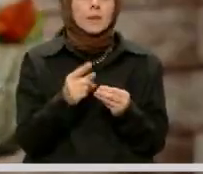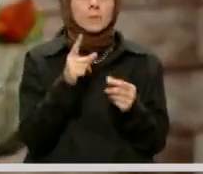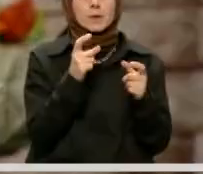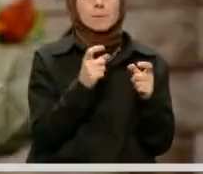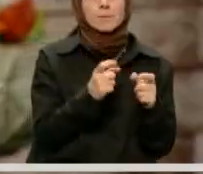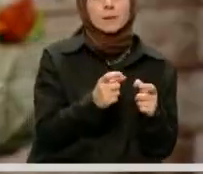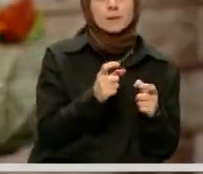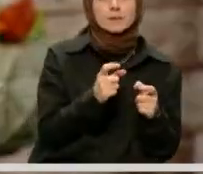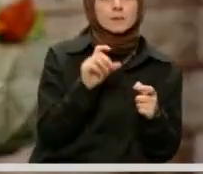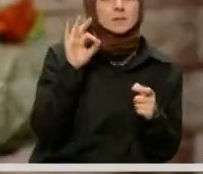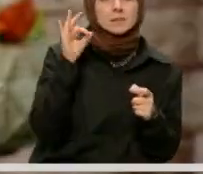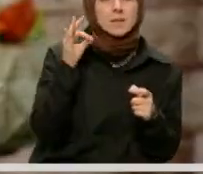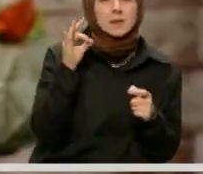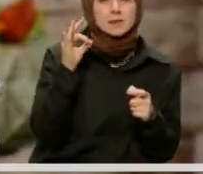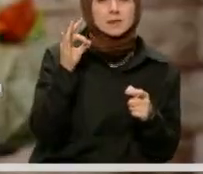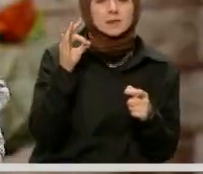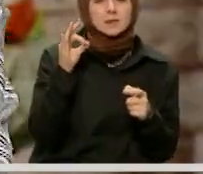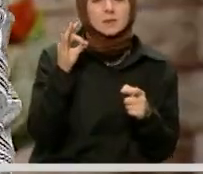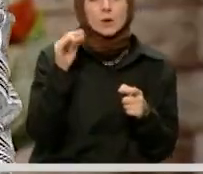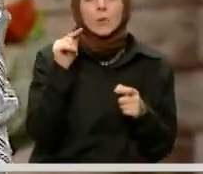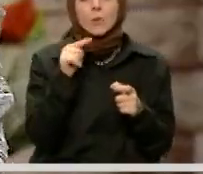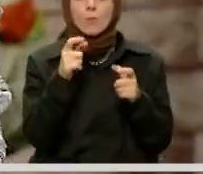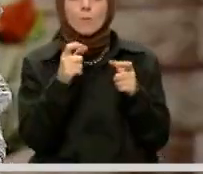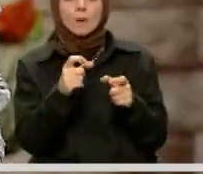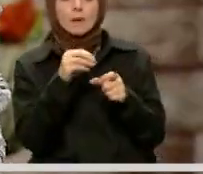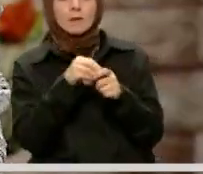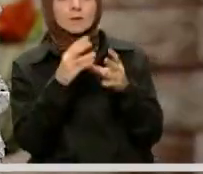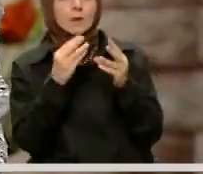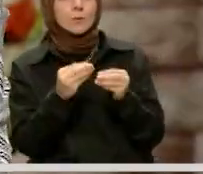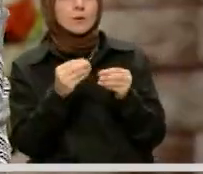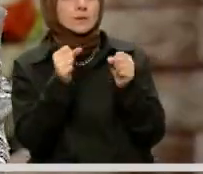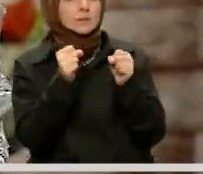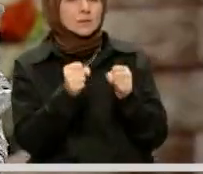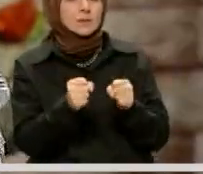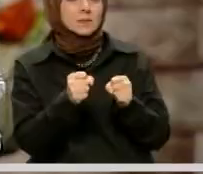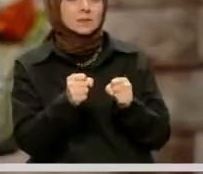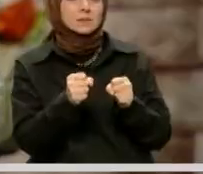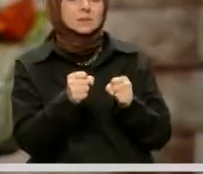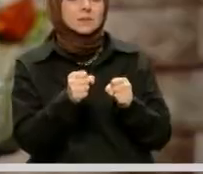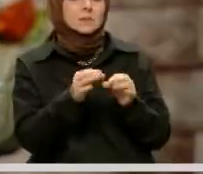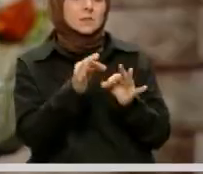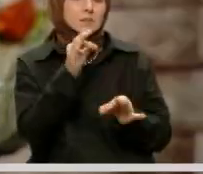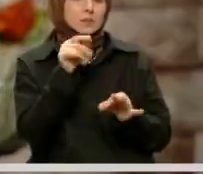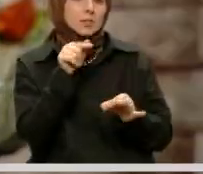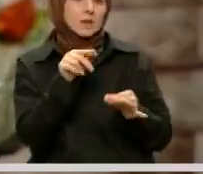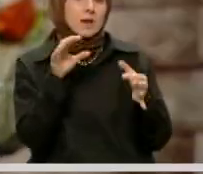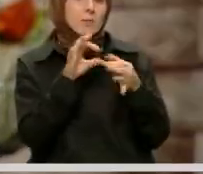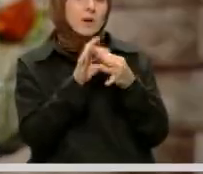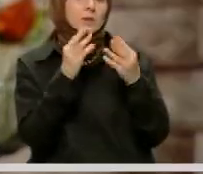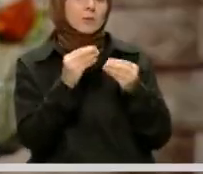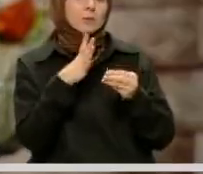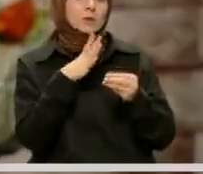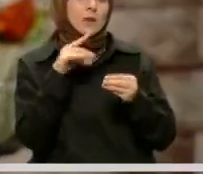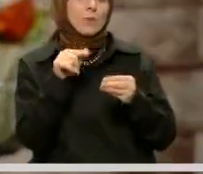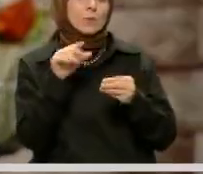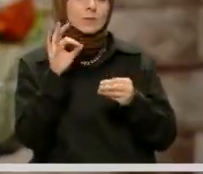mekanın değeri, kadri, kıymeti o mekandaki konaklayan, o mekanda bulunan kişiyle alakalıdır. Yani